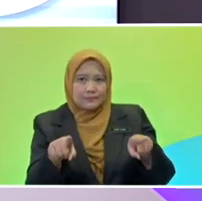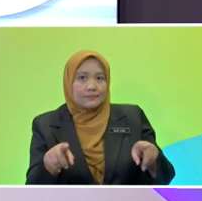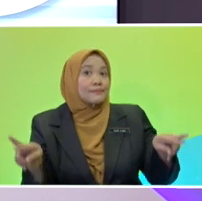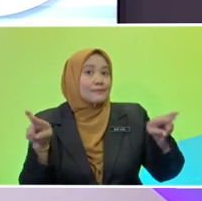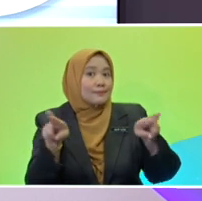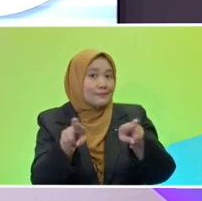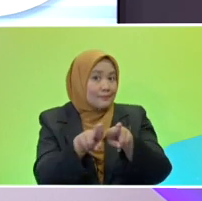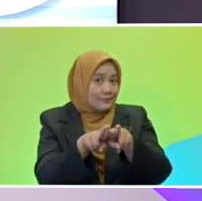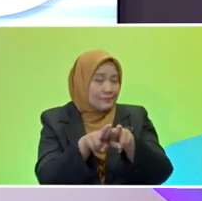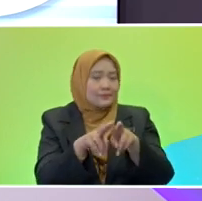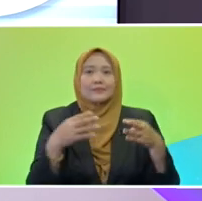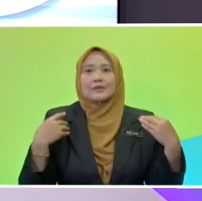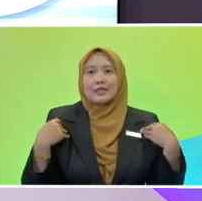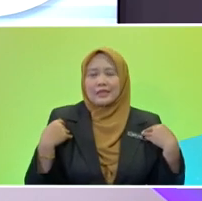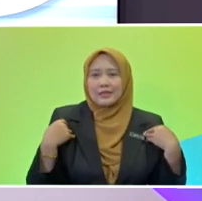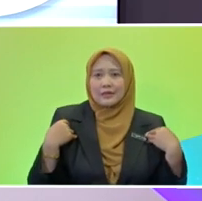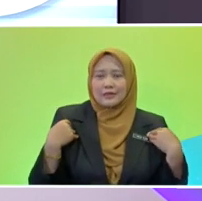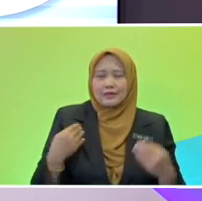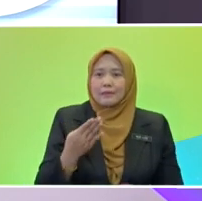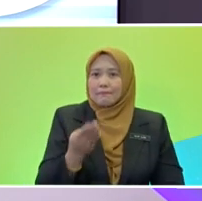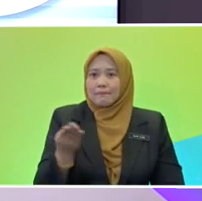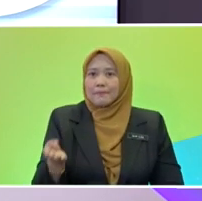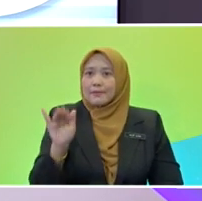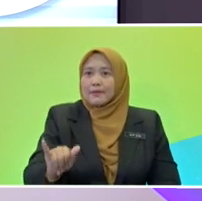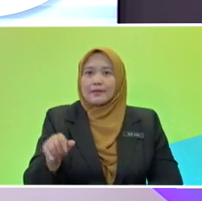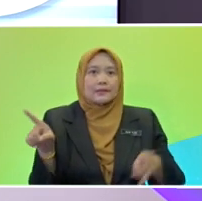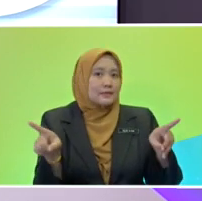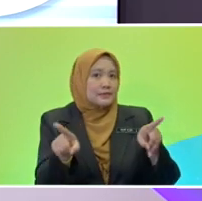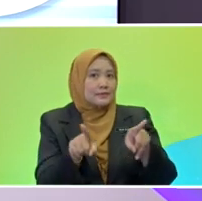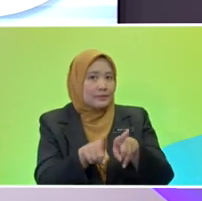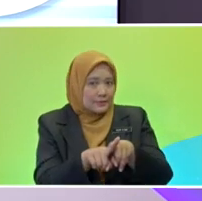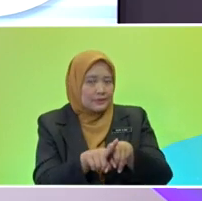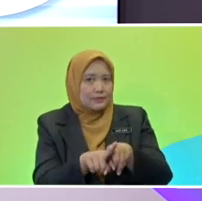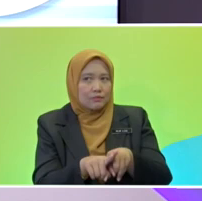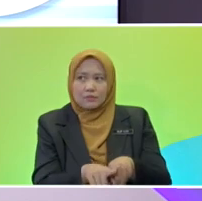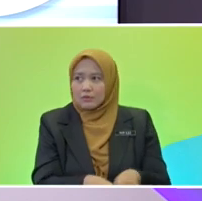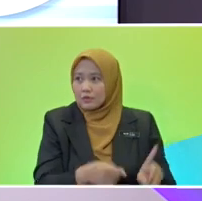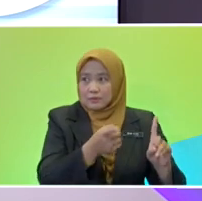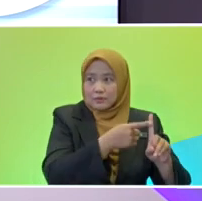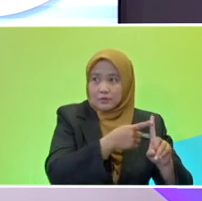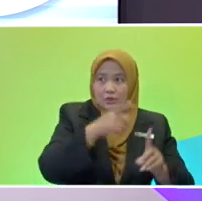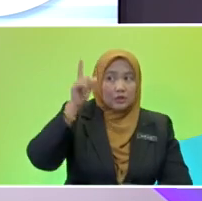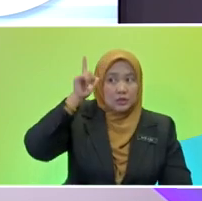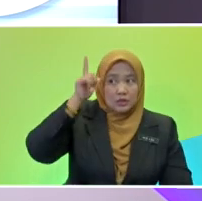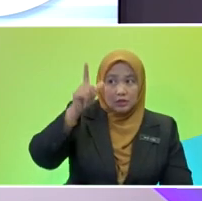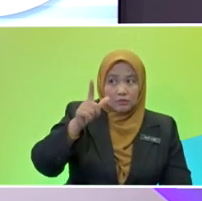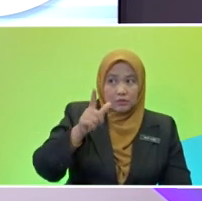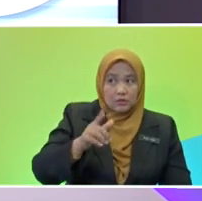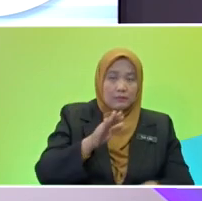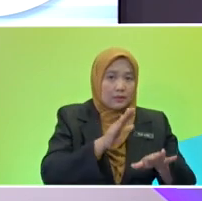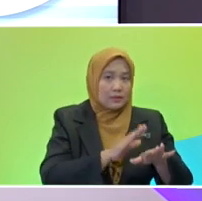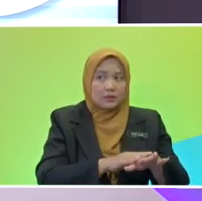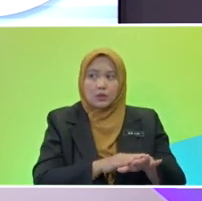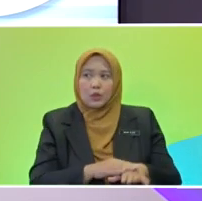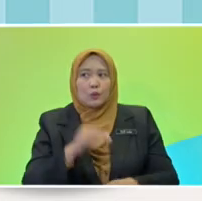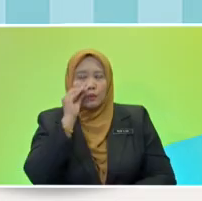berbeda tapi ada benda yang sama tentang tumbuhan tersebut baik yang pertama sekali kalau kita melihat tadi ide pokok bunga